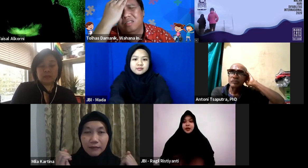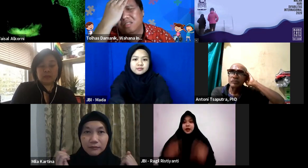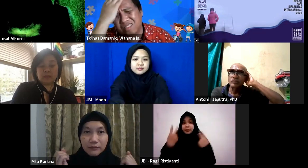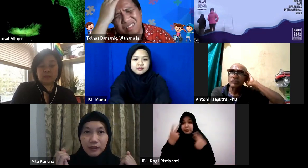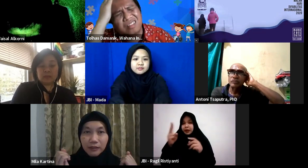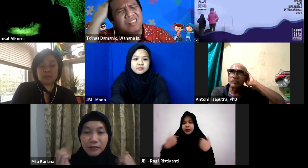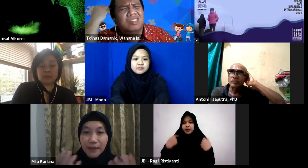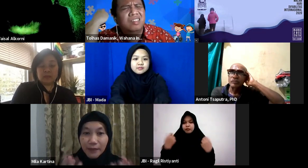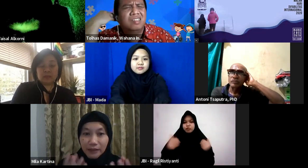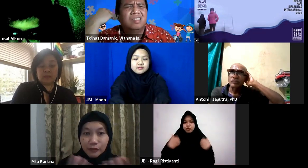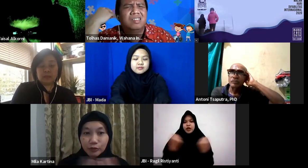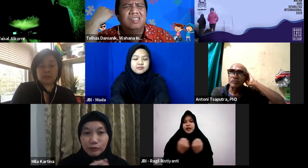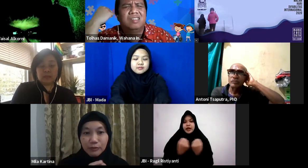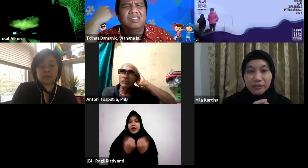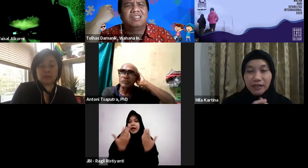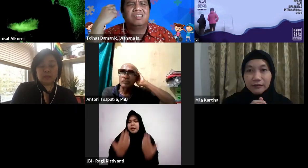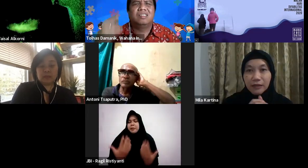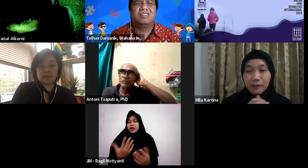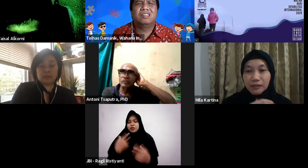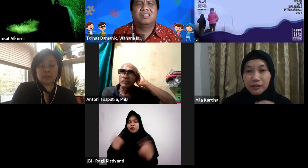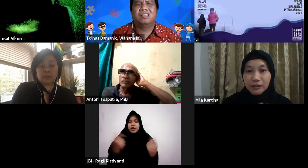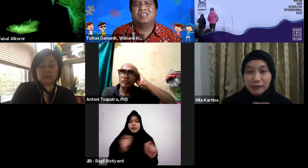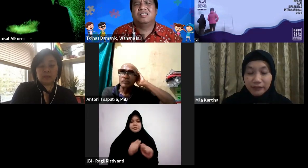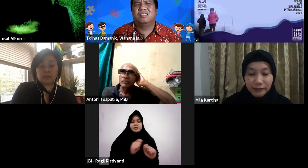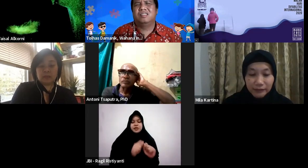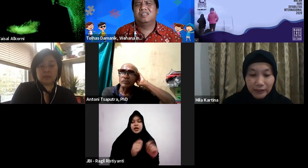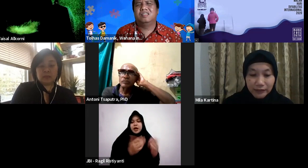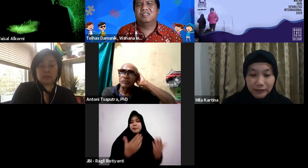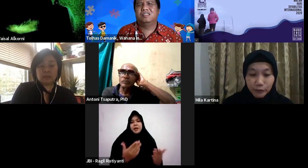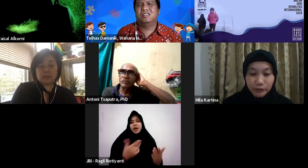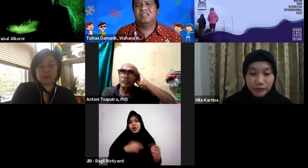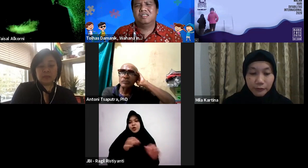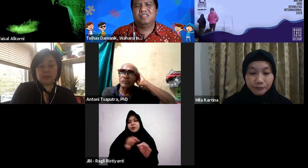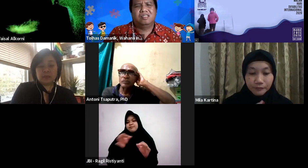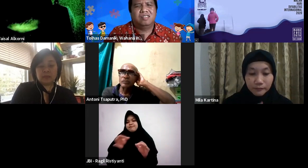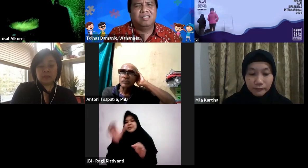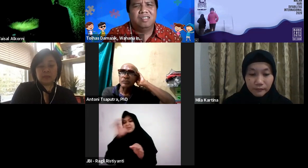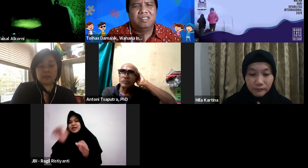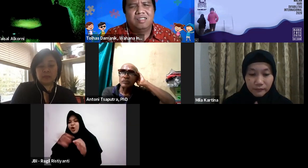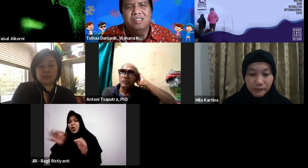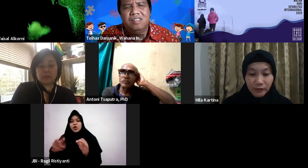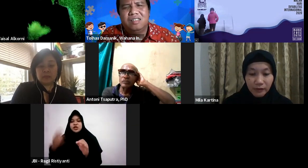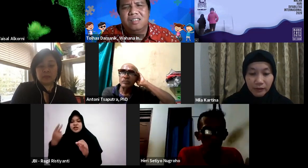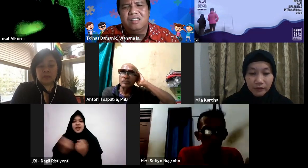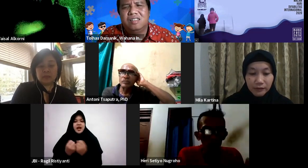kita nah bikin apa nih gitu untuk memecahkan Apa tantangan-tantangan itu begitu